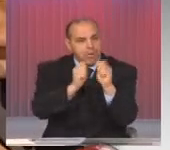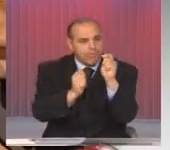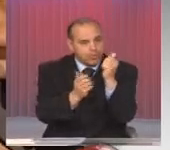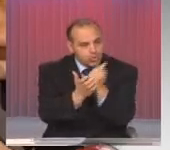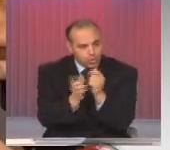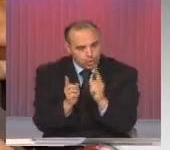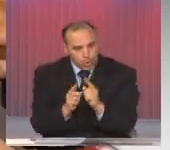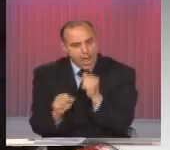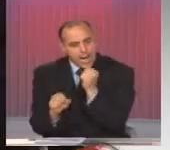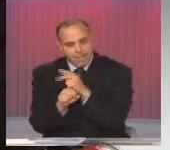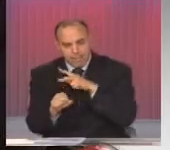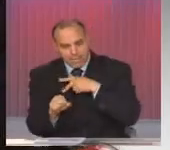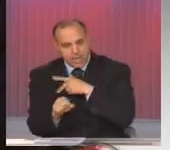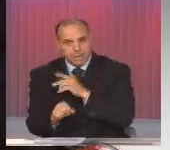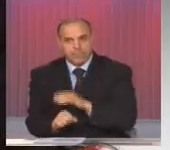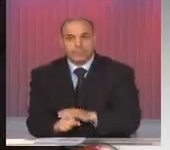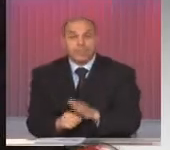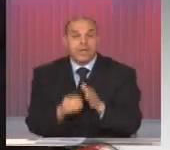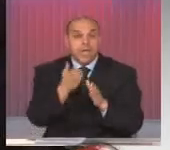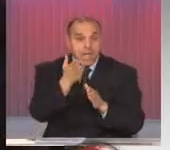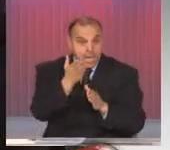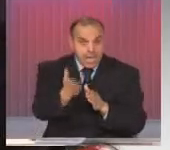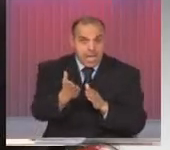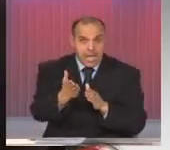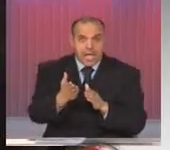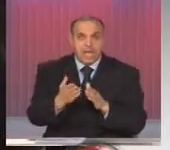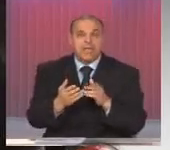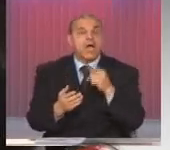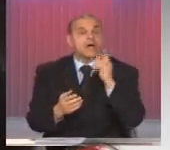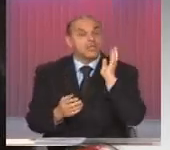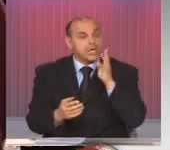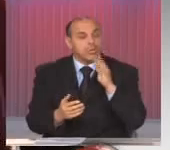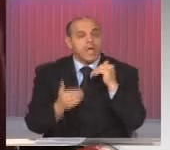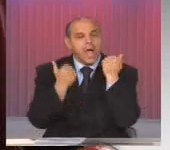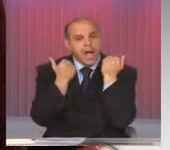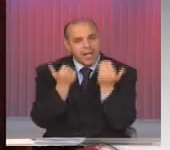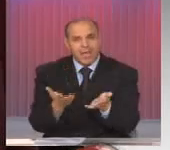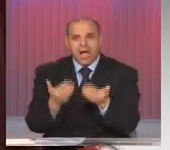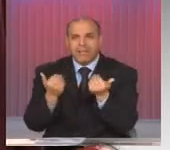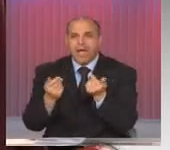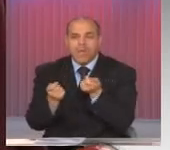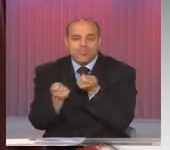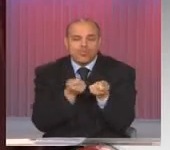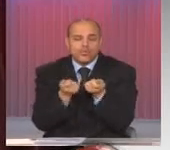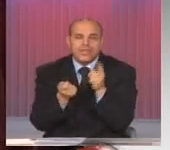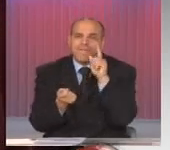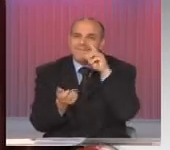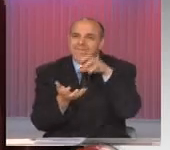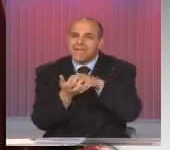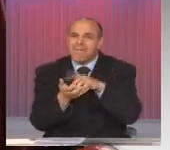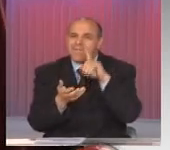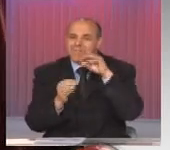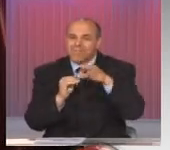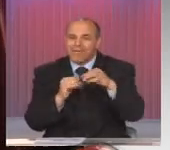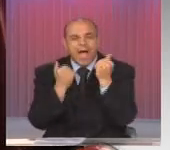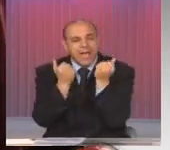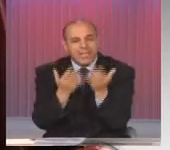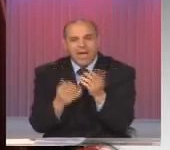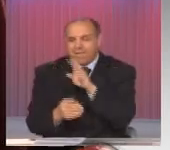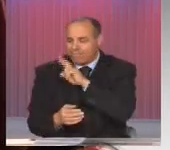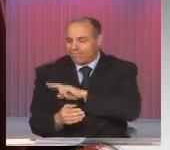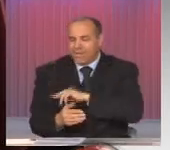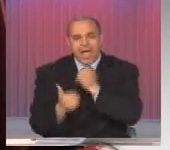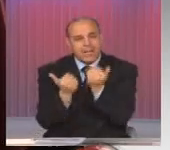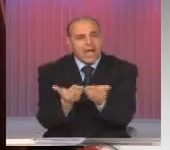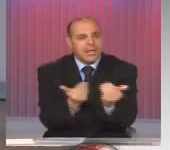صغير تعمل به مشروع. وقد تم على هامش هذه الندوة تكريم عدد من مديرات مراكز الفتاة الريفية المتقاعدات.